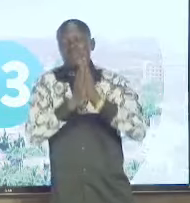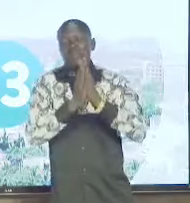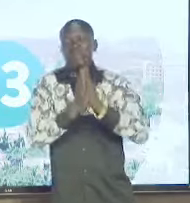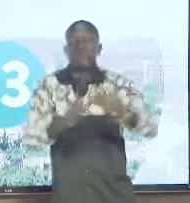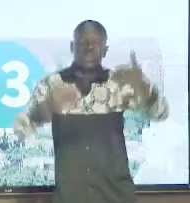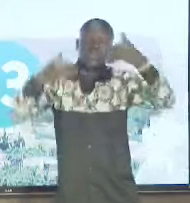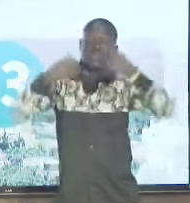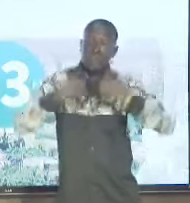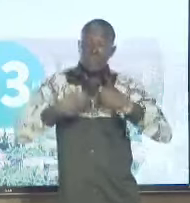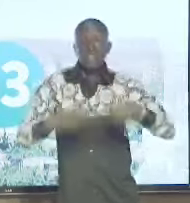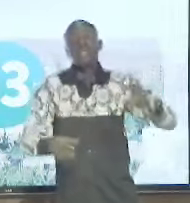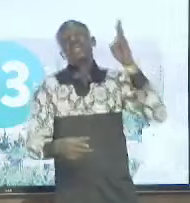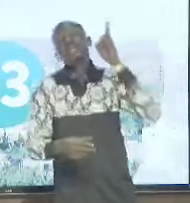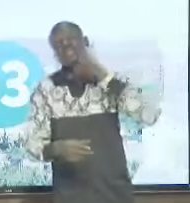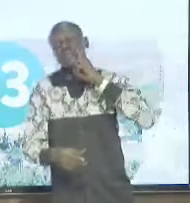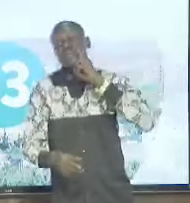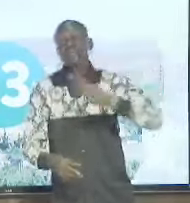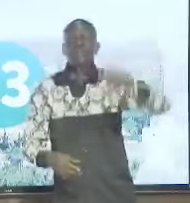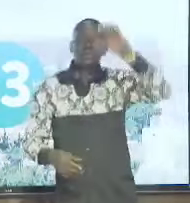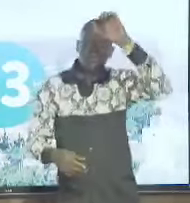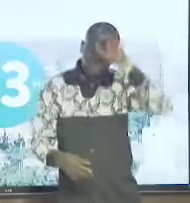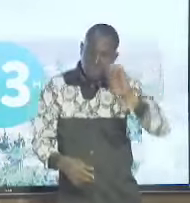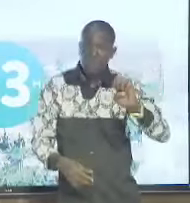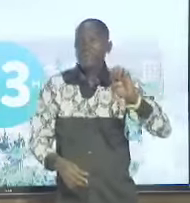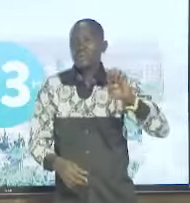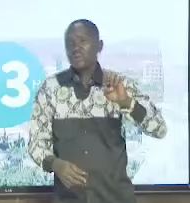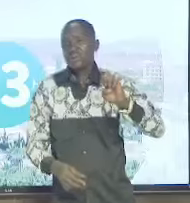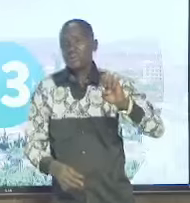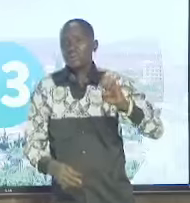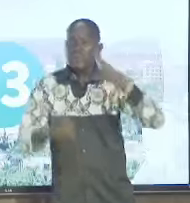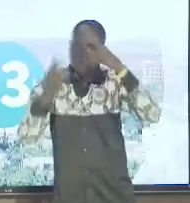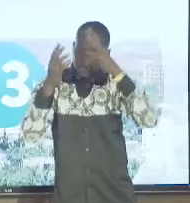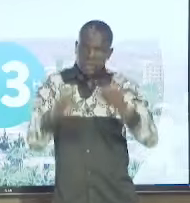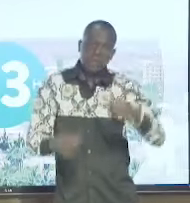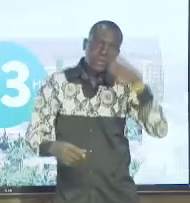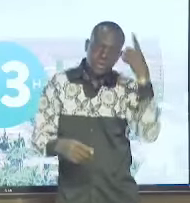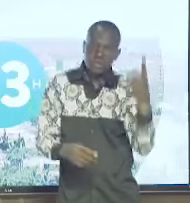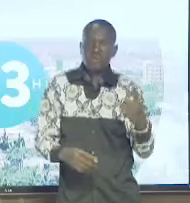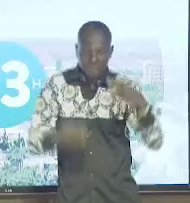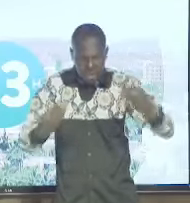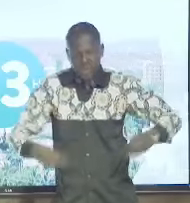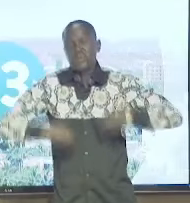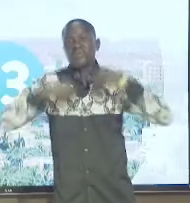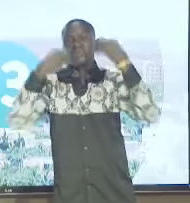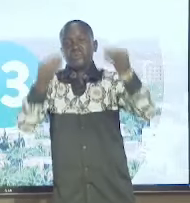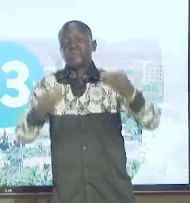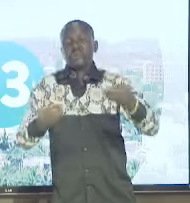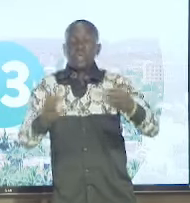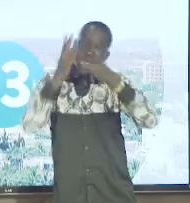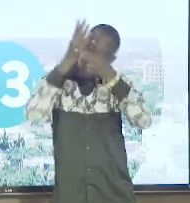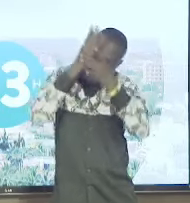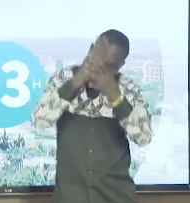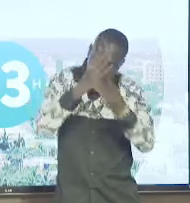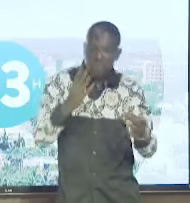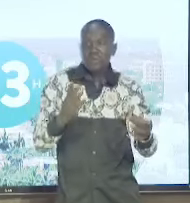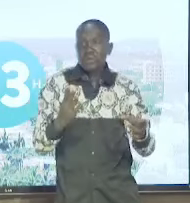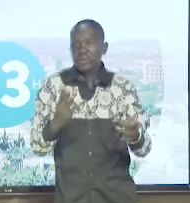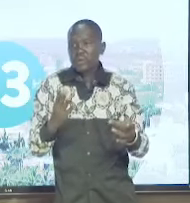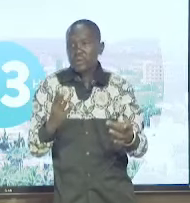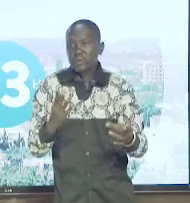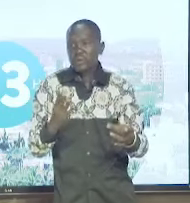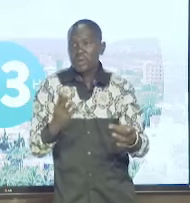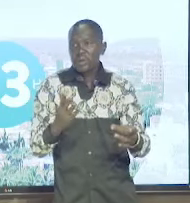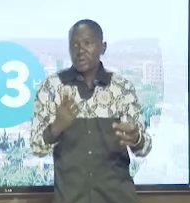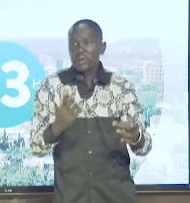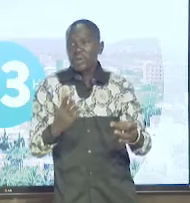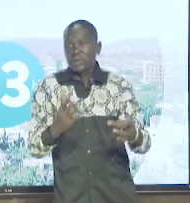la vitamine E. Et il y avait déjà un qui avait commencé à livrer l'huile. Et l'expert a dit que non, tes